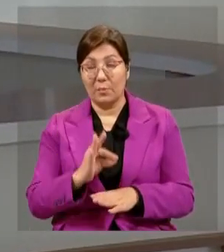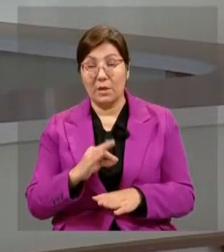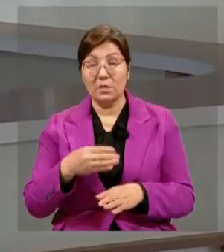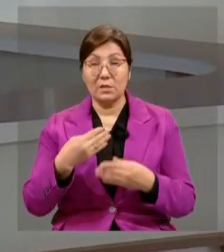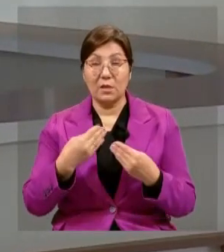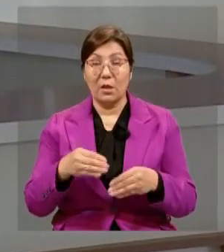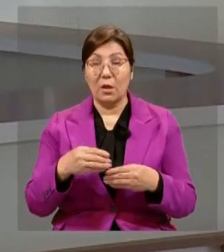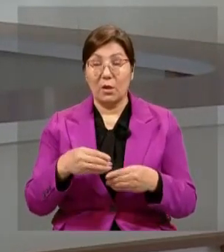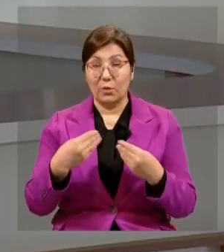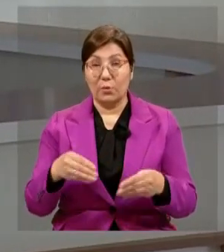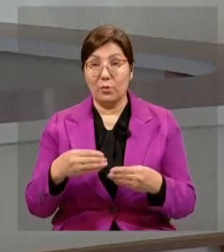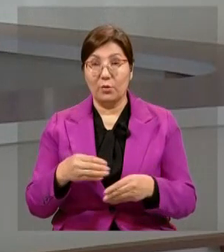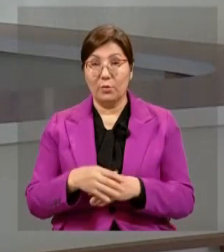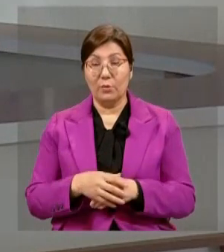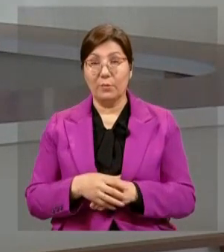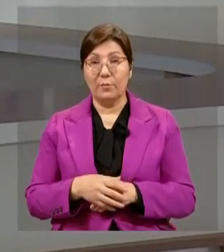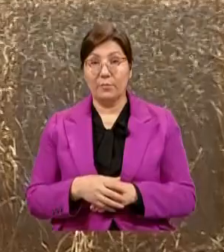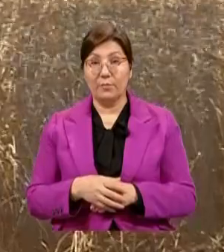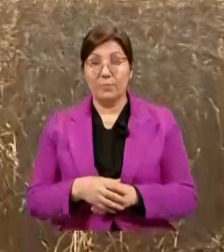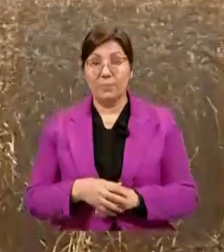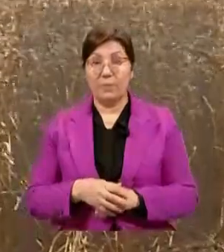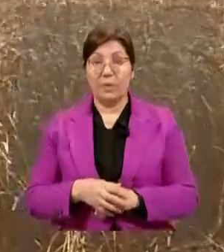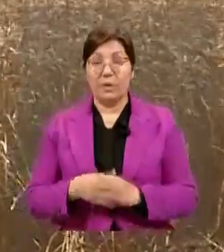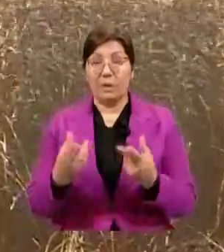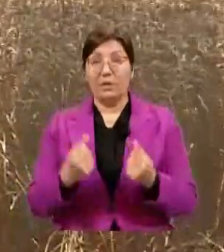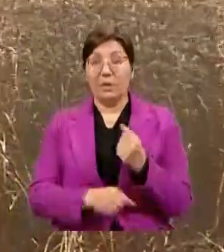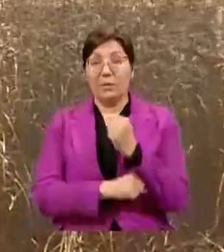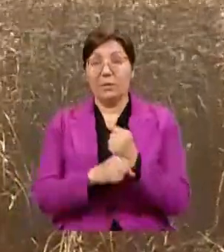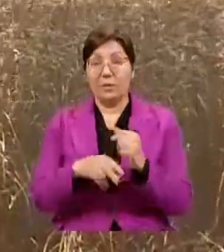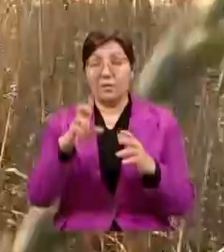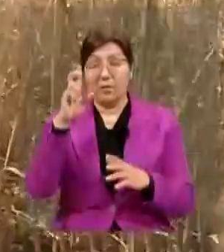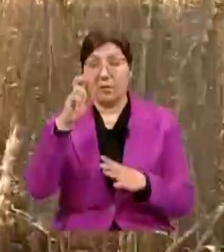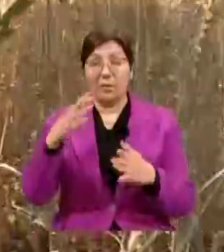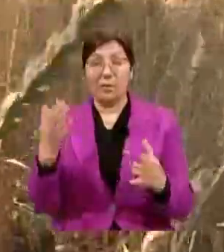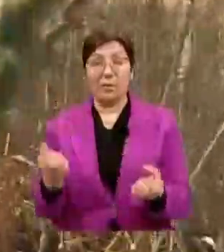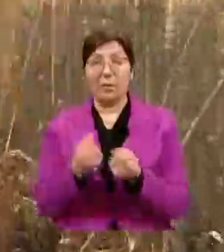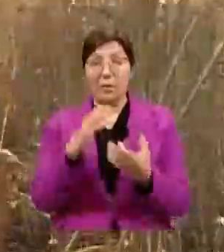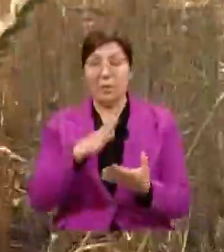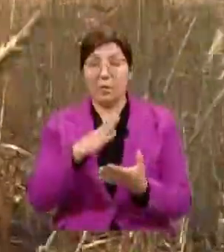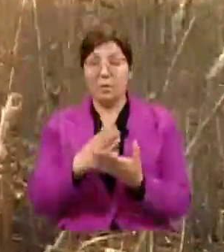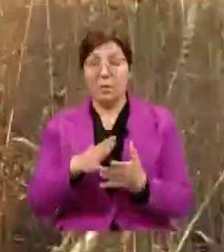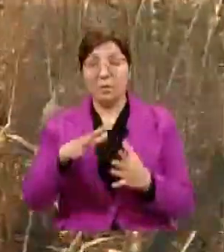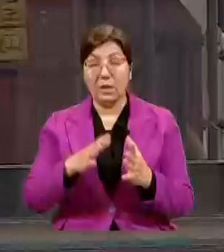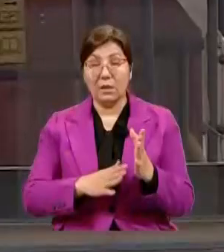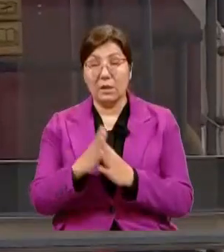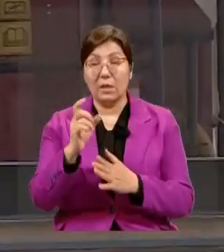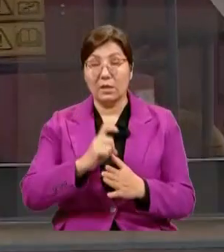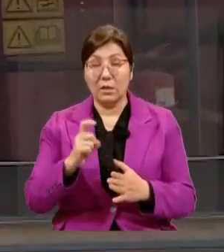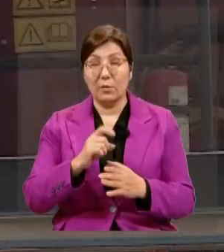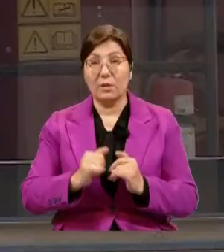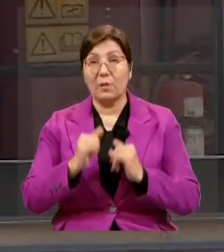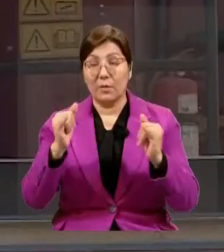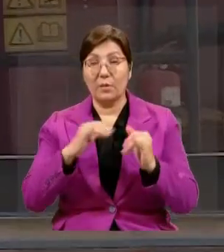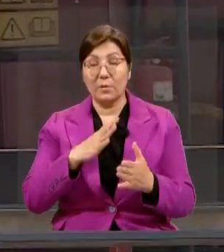мерзімді төмендетілген пайызбен берілетін несие. Я, дихандар мемлекеттік қолдауға ие болып, өңірде егін шаруашылығы тұрақты дамып келеді.